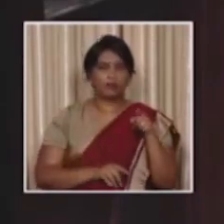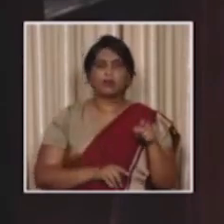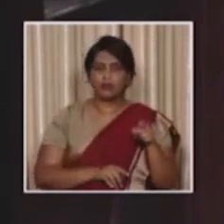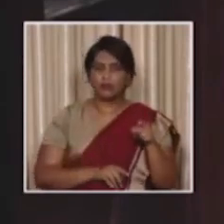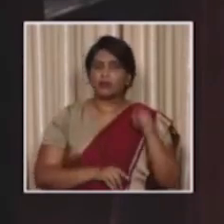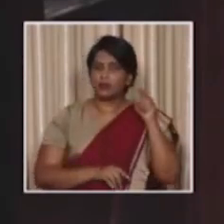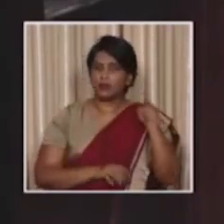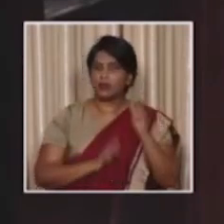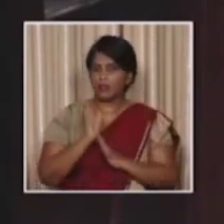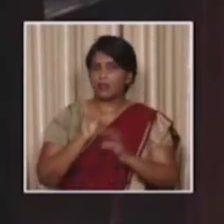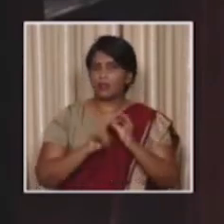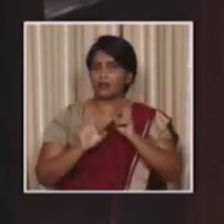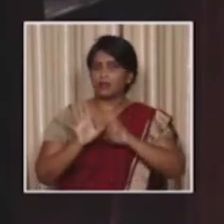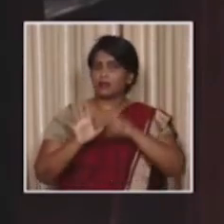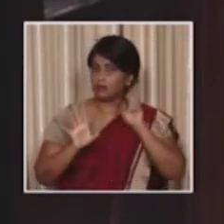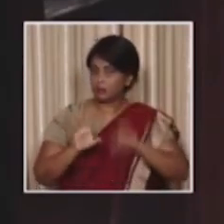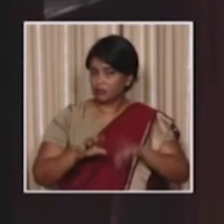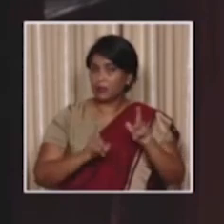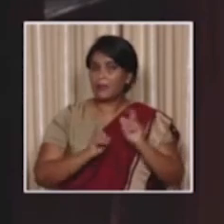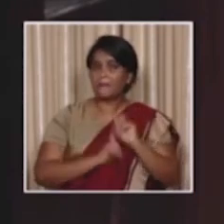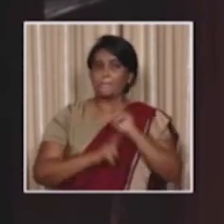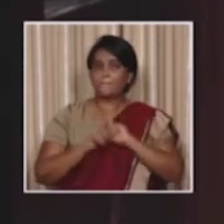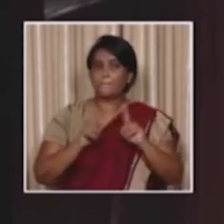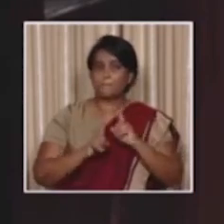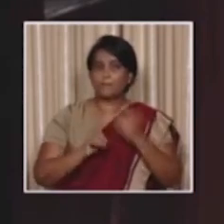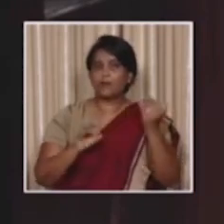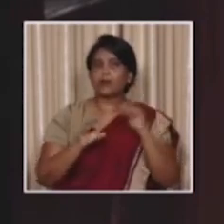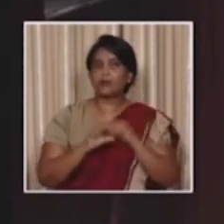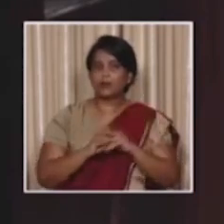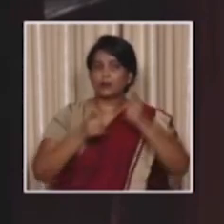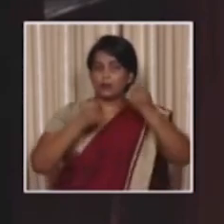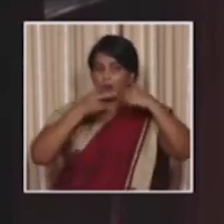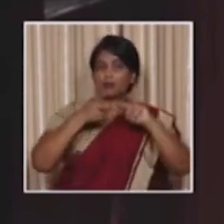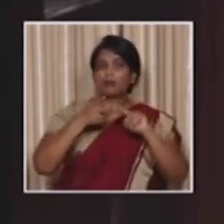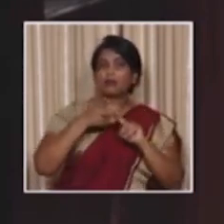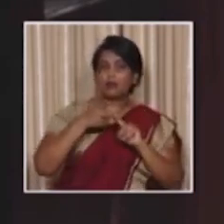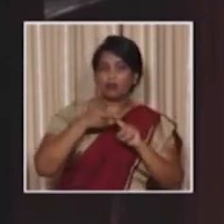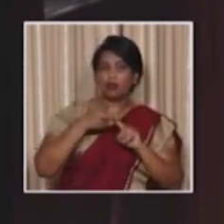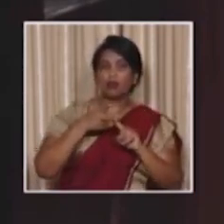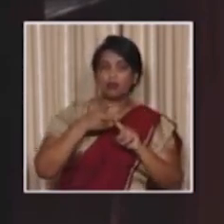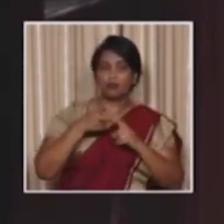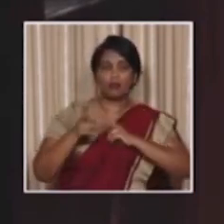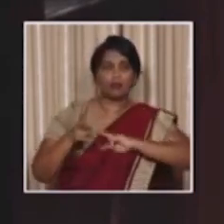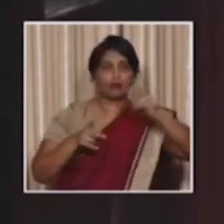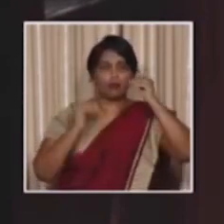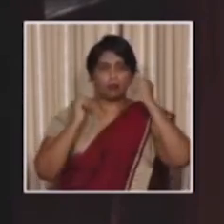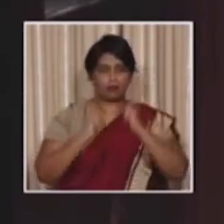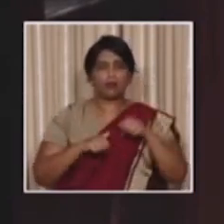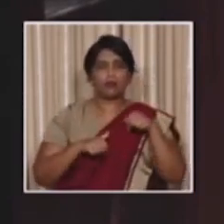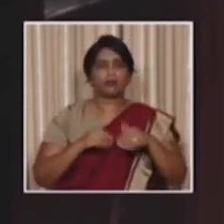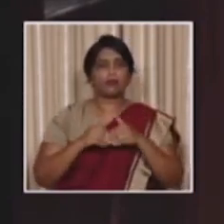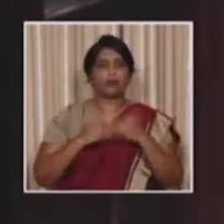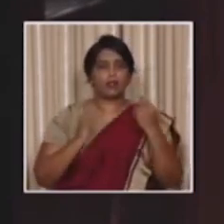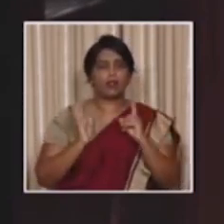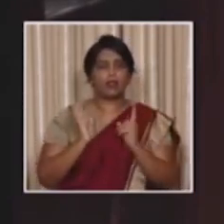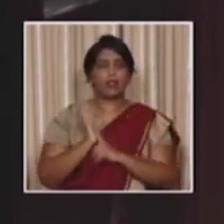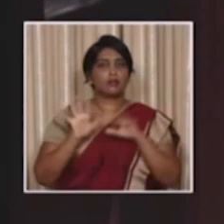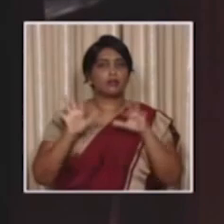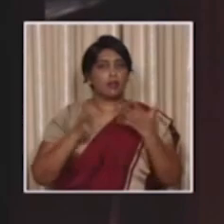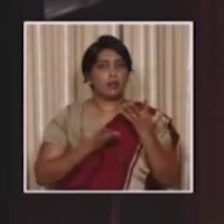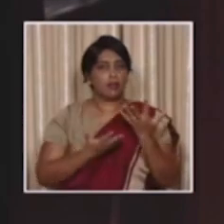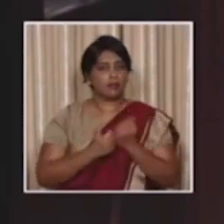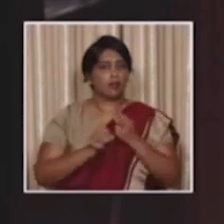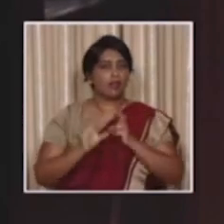நாடாளுமன்ற உறுப்பினர் சமிந்த விஜயசிறி நேற்று நாடாளுமன்ற உறுப்பினர் பதவியிலிருந்து விலகியுள்ளார். அவருக்கு வீதியில் செல்ல முடியாத நிலை காணப்படுவதாகவும் மக்கள்